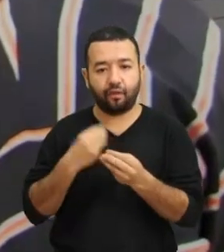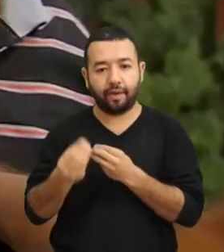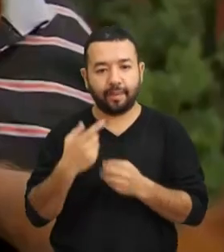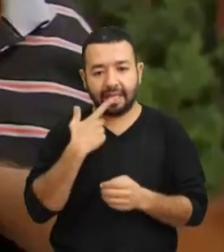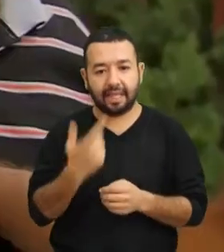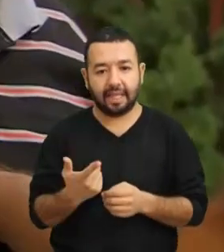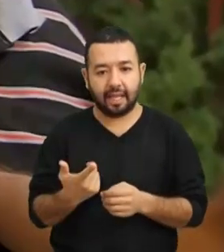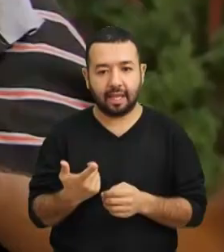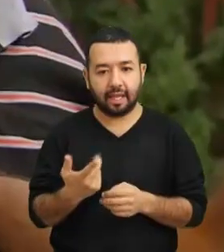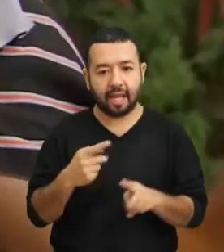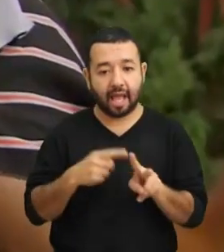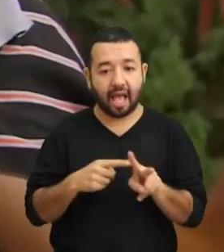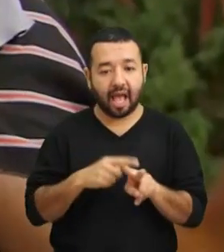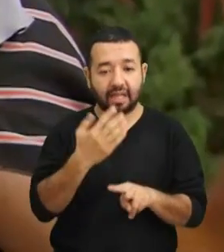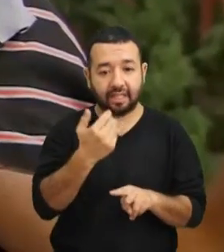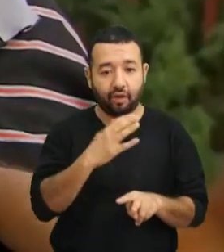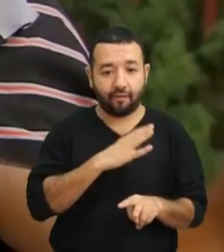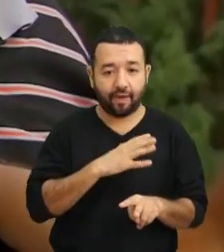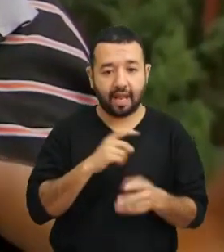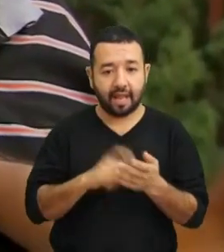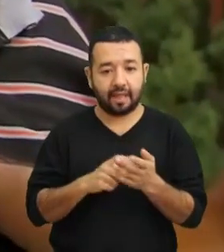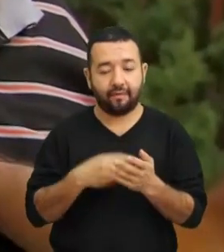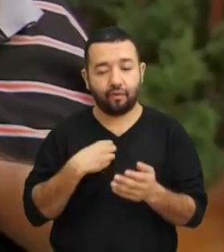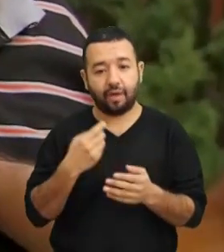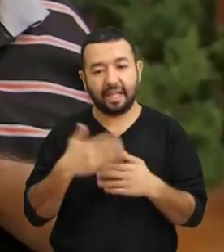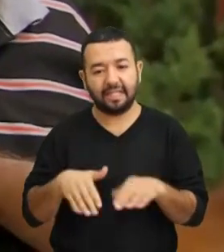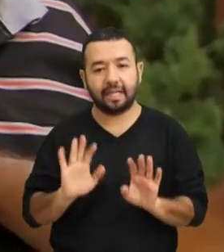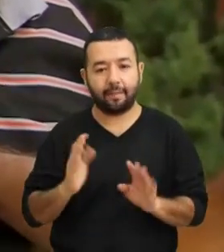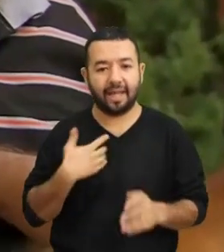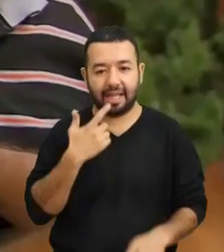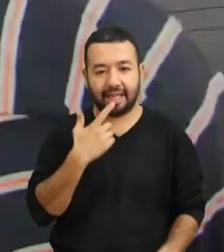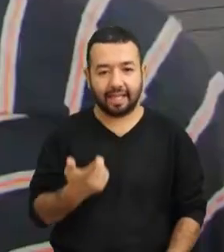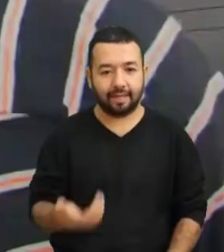diye. Yani gaz gelecek yerden tavuğu esirgemeyin diye.